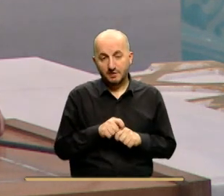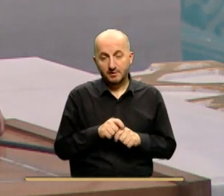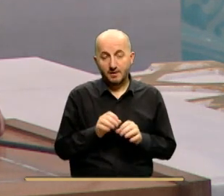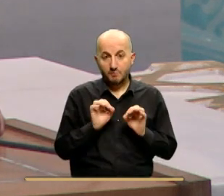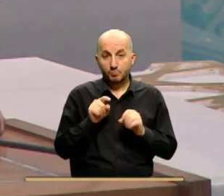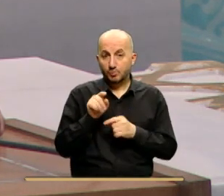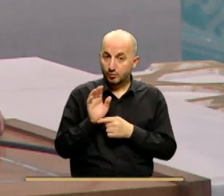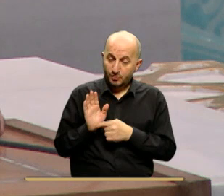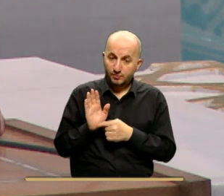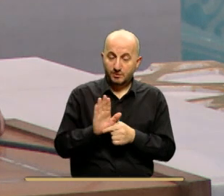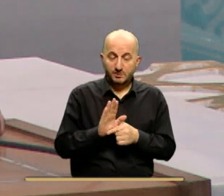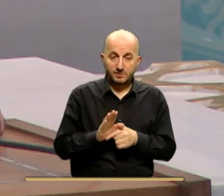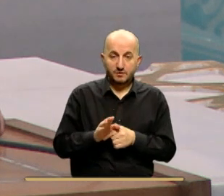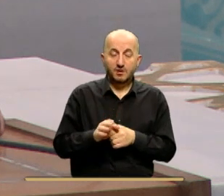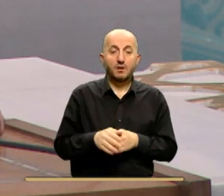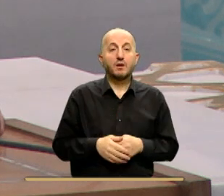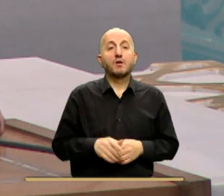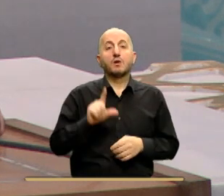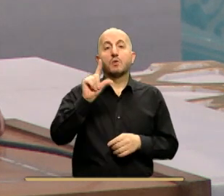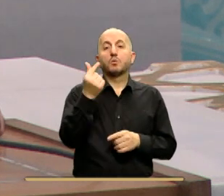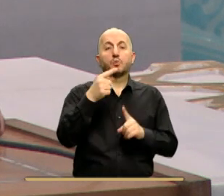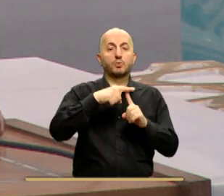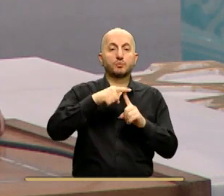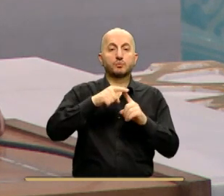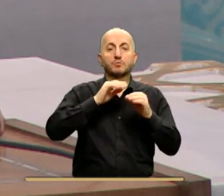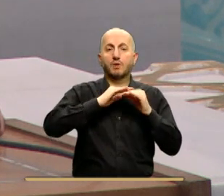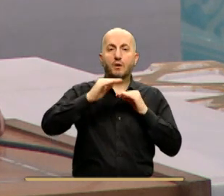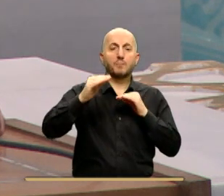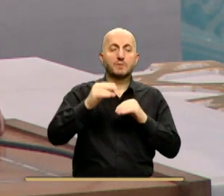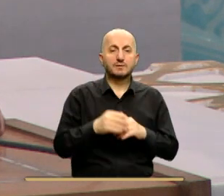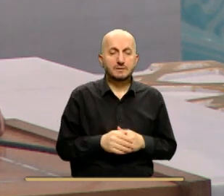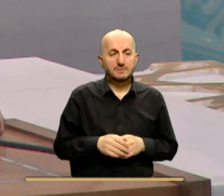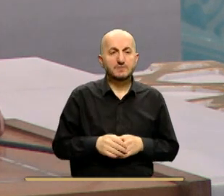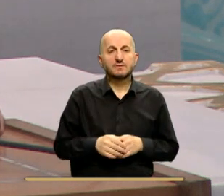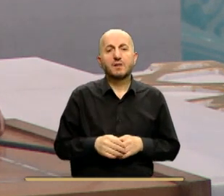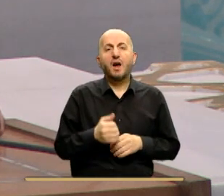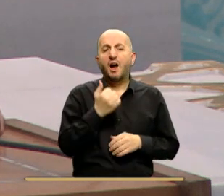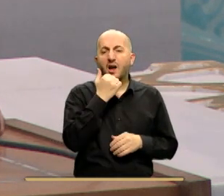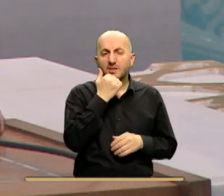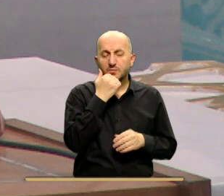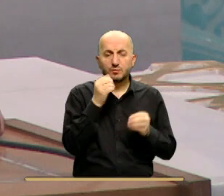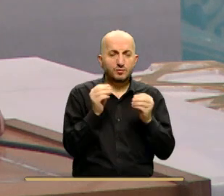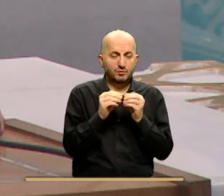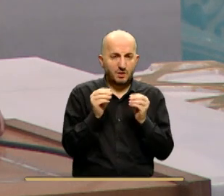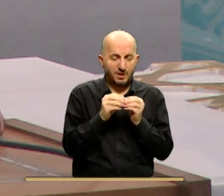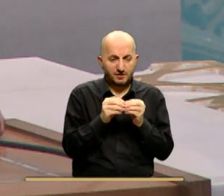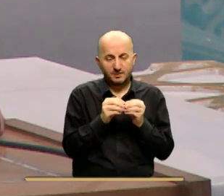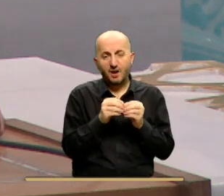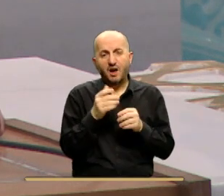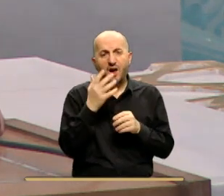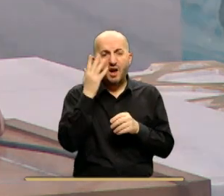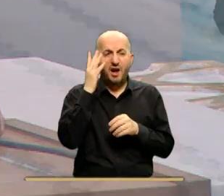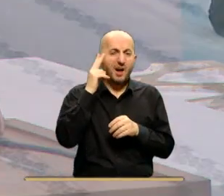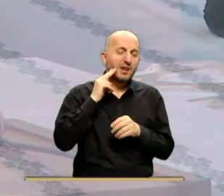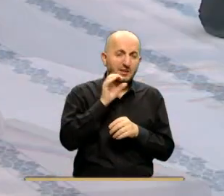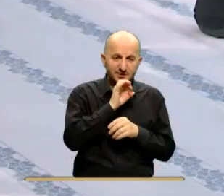bunu gösterir. Hazreti Lut'un kavmini cinsi suçlar, hayasızlıklar, yol kesme